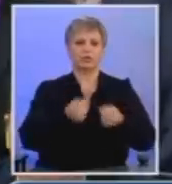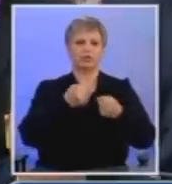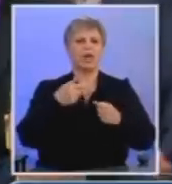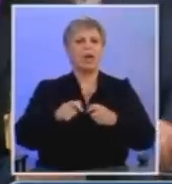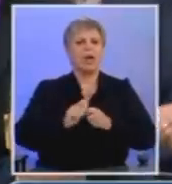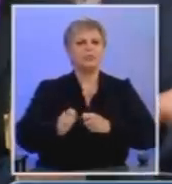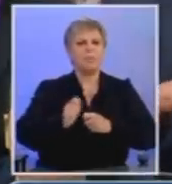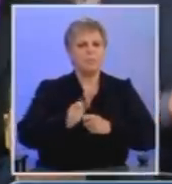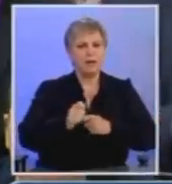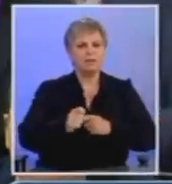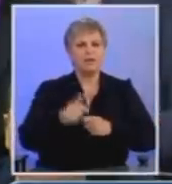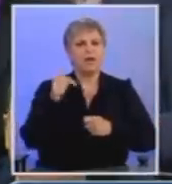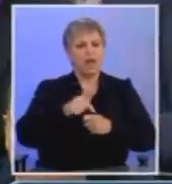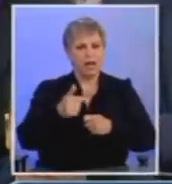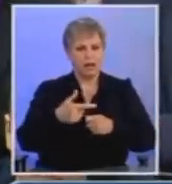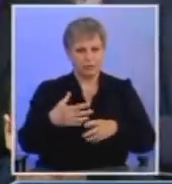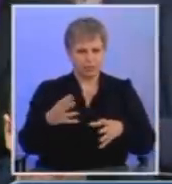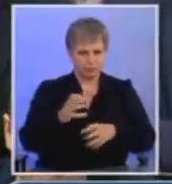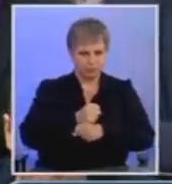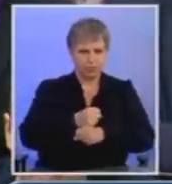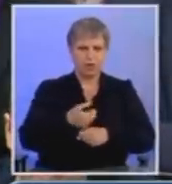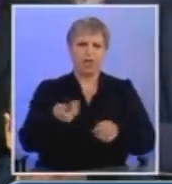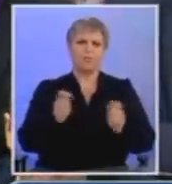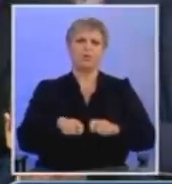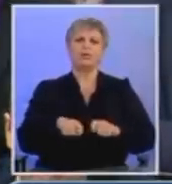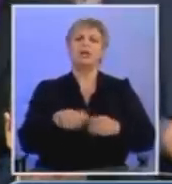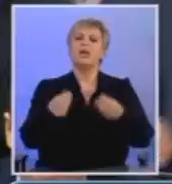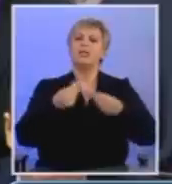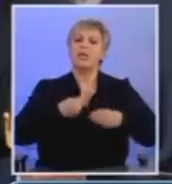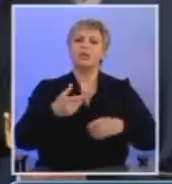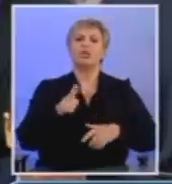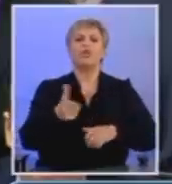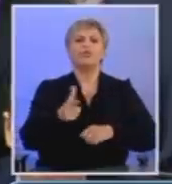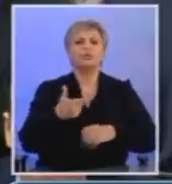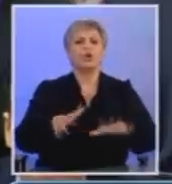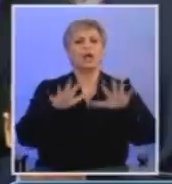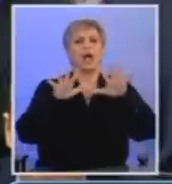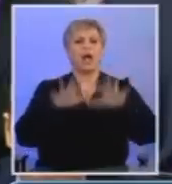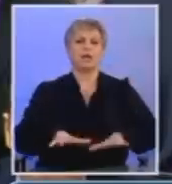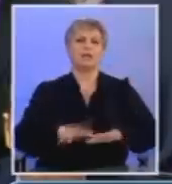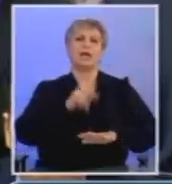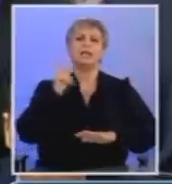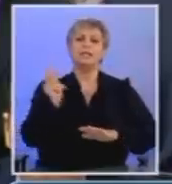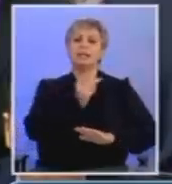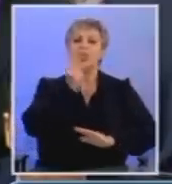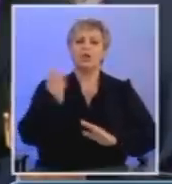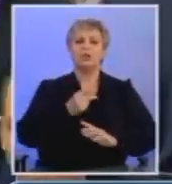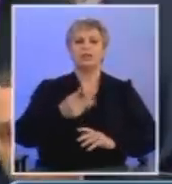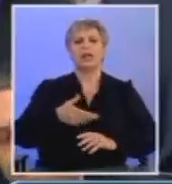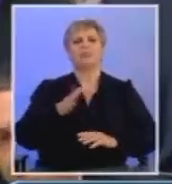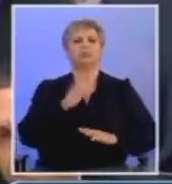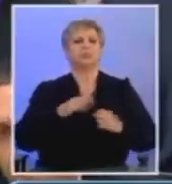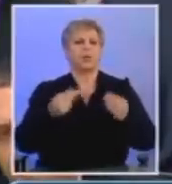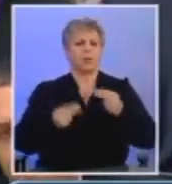αποδώσουν. Θα φέρουν μεγαλύτερη φτώχεια, ανεργία, κοινωνική κρίση. Και τι νομίζετε ότι θα γίνει με την